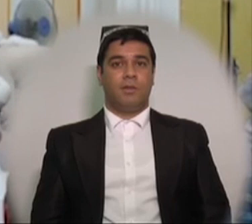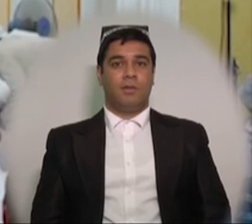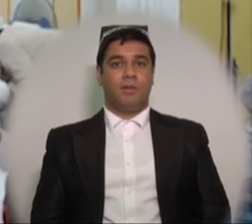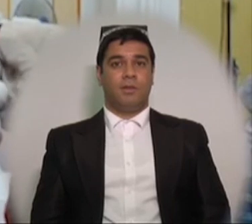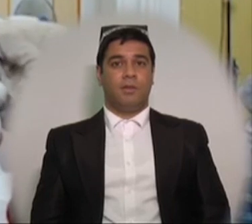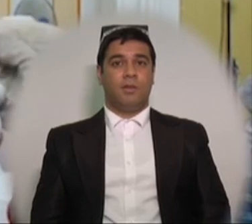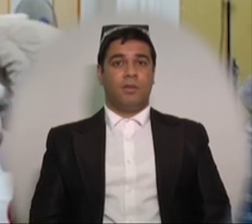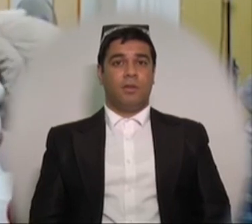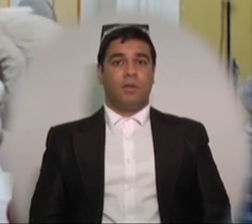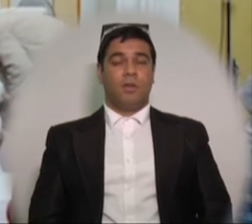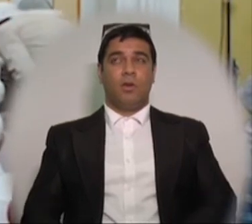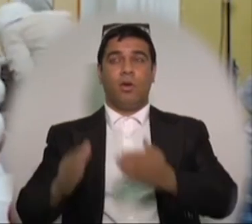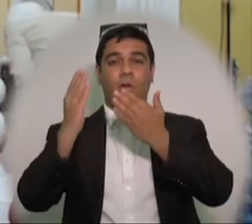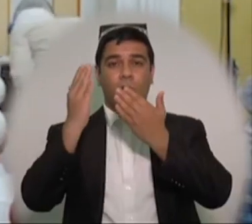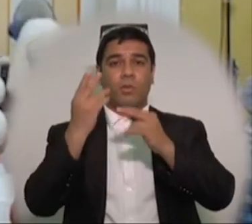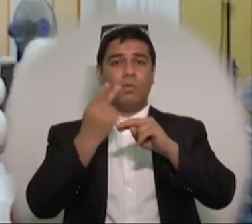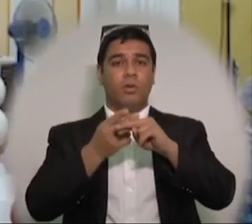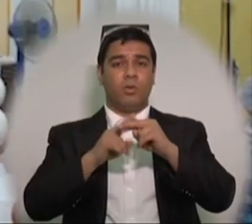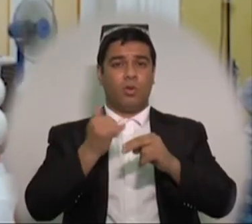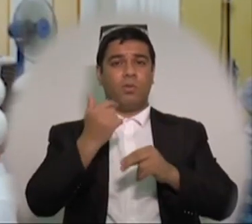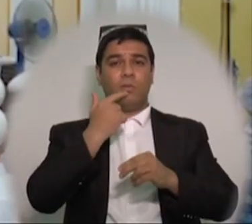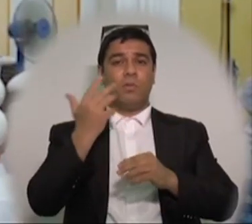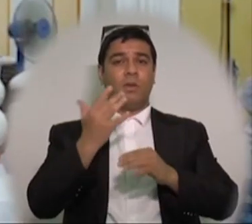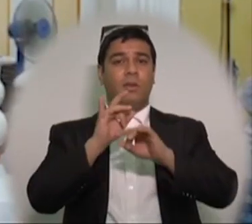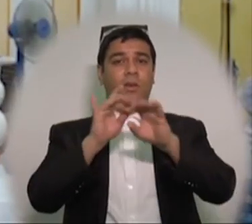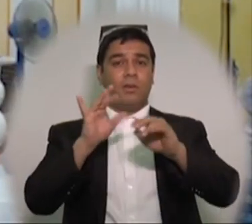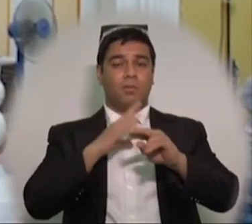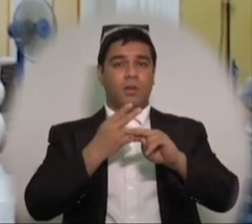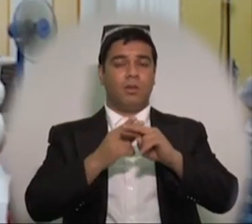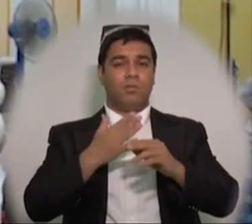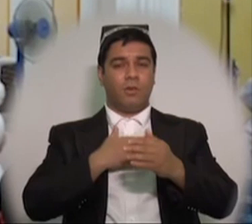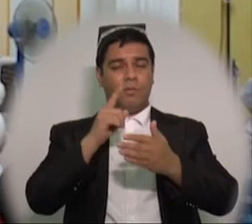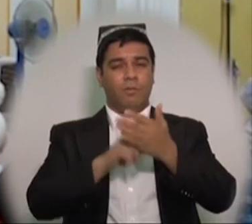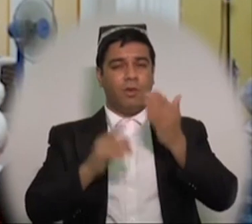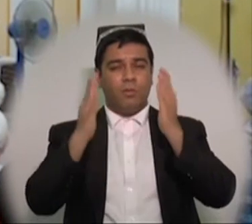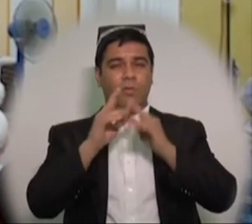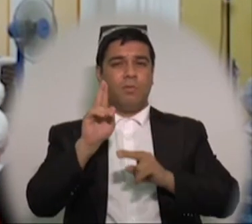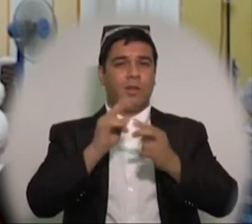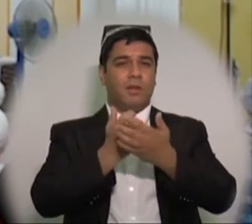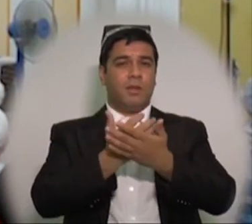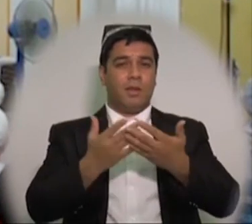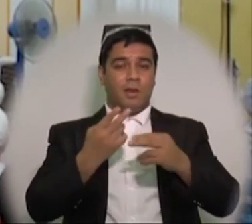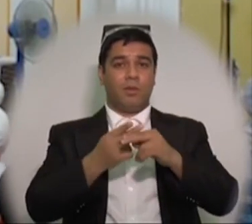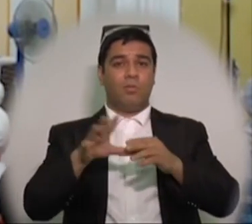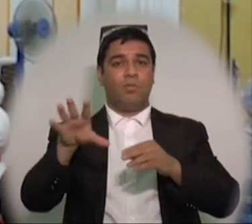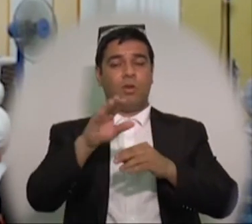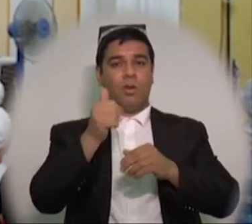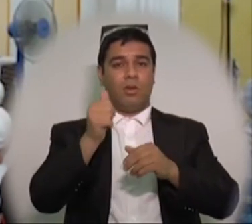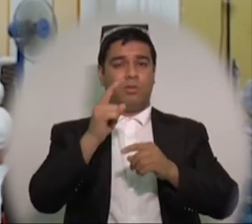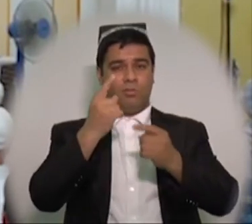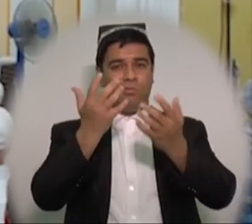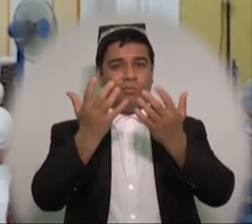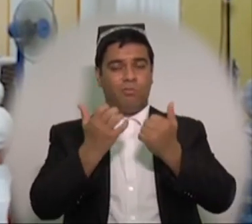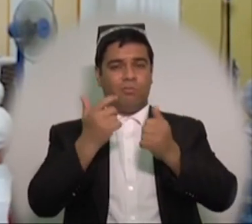rasulillah. Alloh ushbu ma'ruzada aytilgan shariatimizning hukmlariga ularni yaxshi